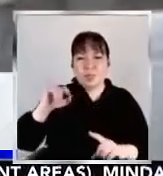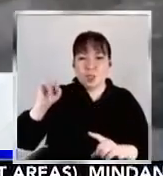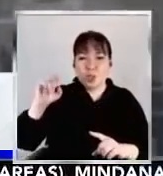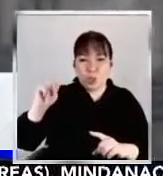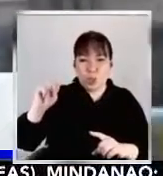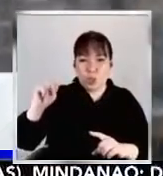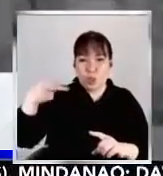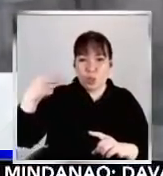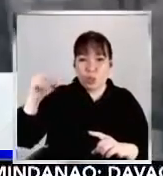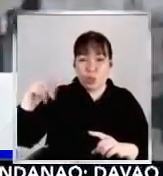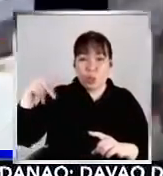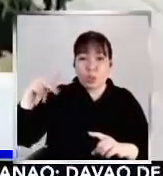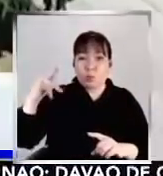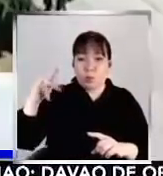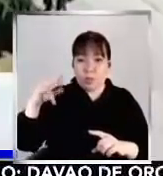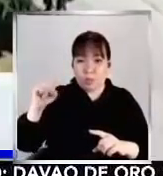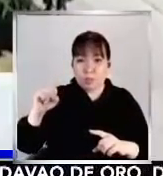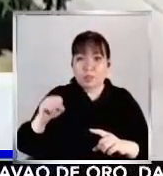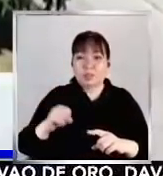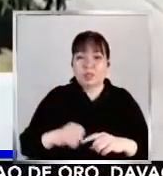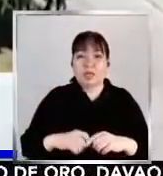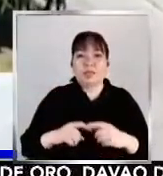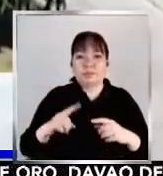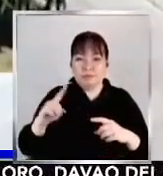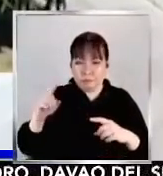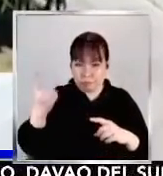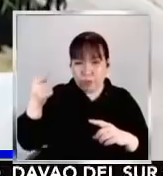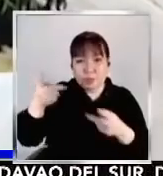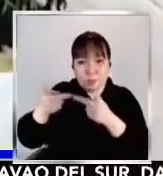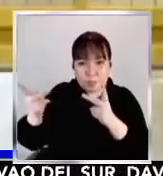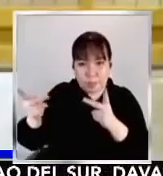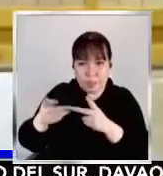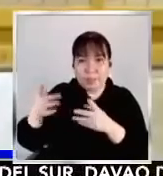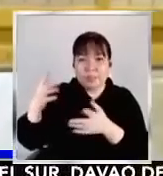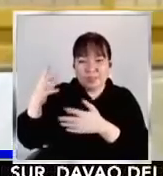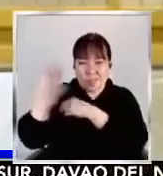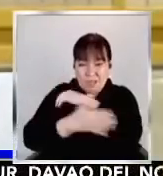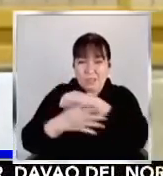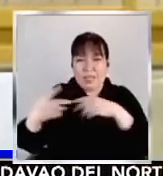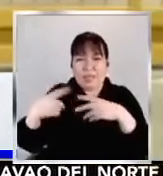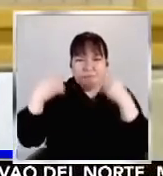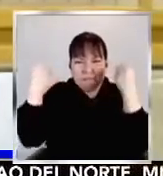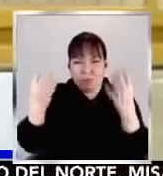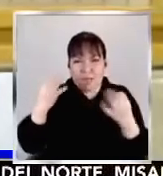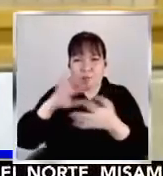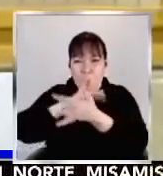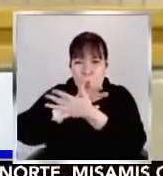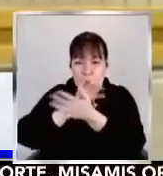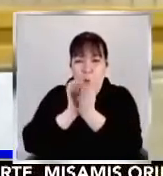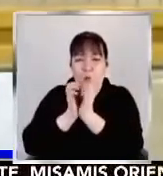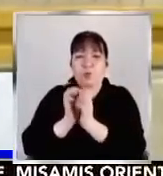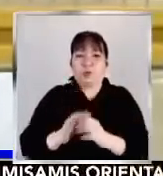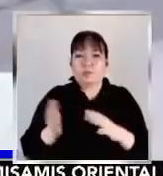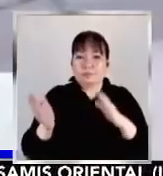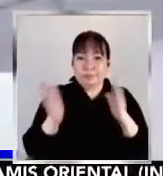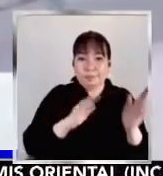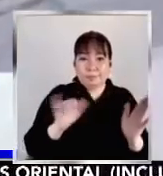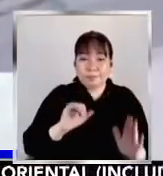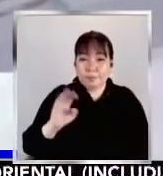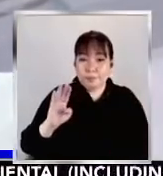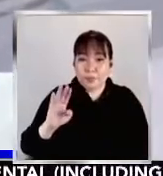na-detect na Omicron variant. Halos dumoble rin ang mga bagong kaso ng COVID sa Buenos Aires sa Argentina. Mula sa